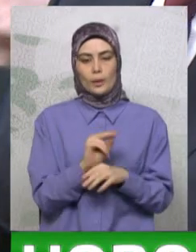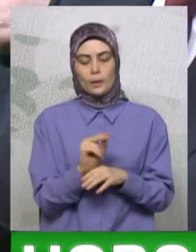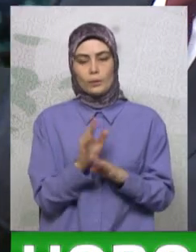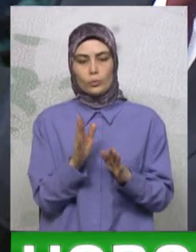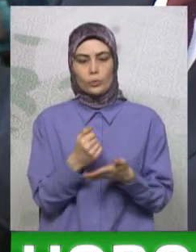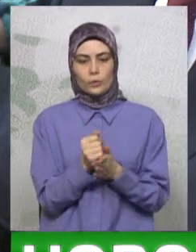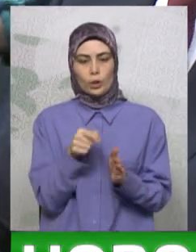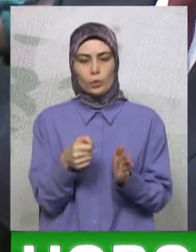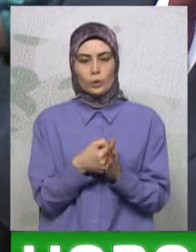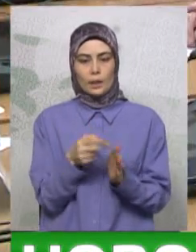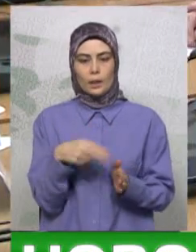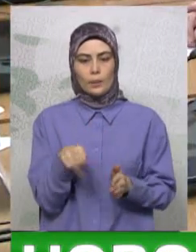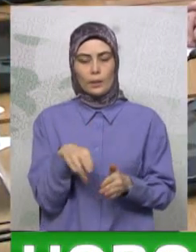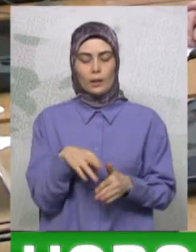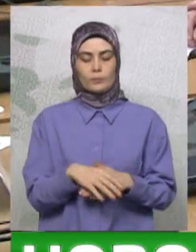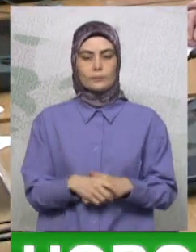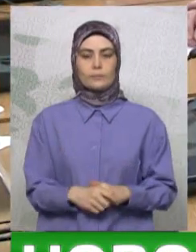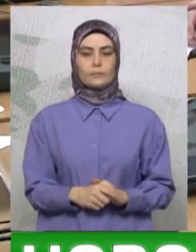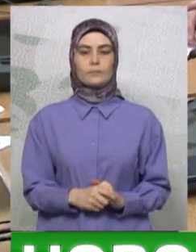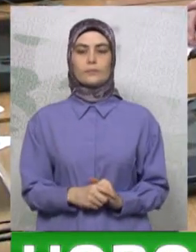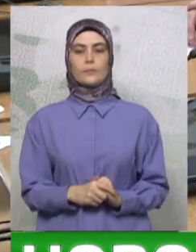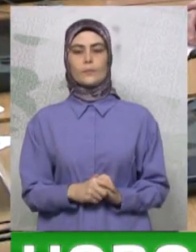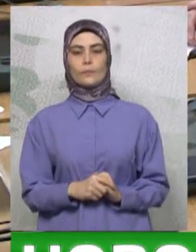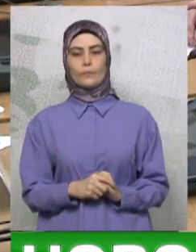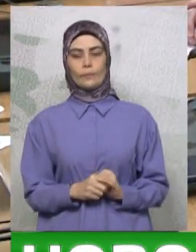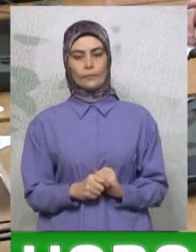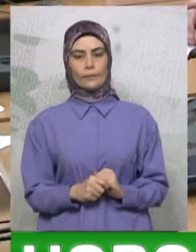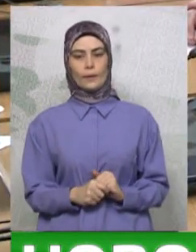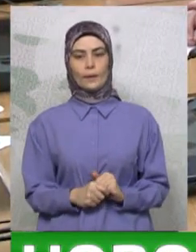утвержден до конца декабря. Диана Дударова, Сулейман Костоев, Новости 24.